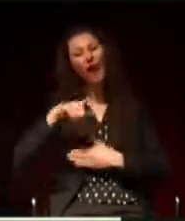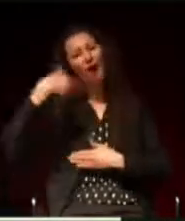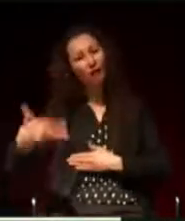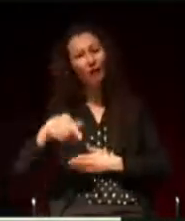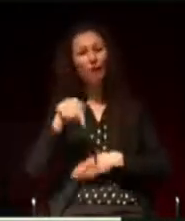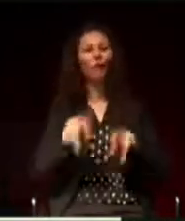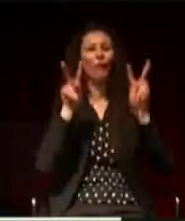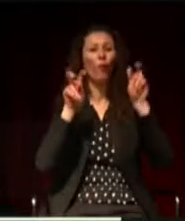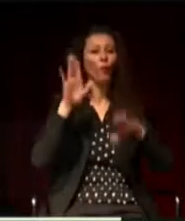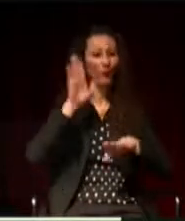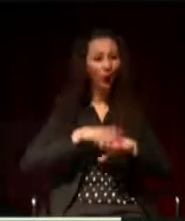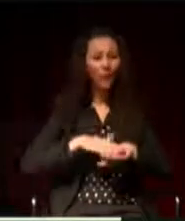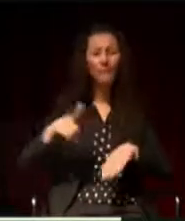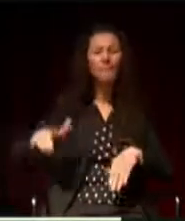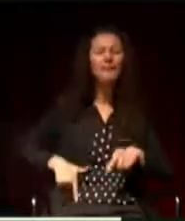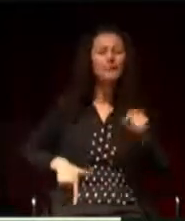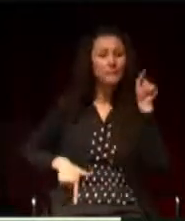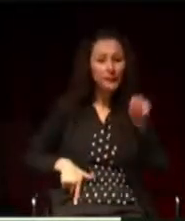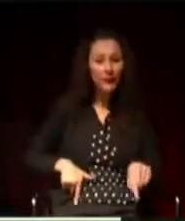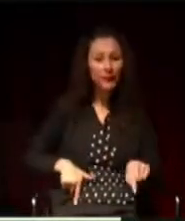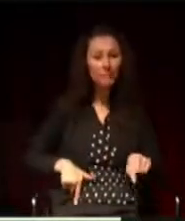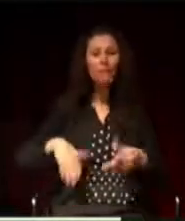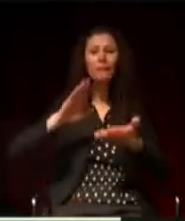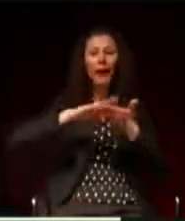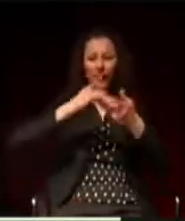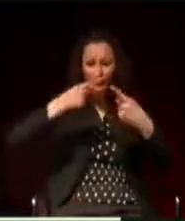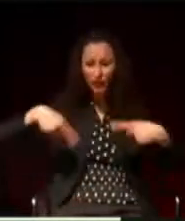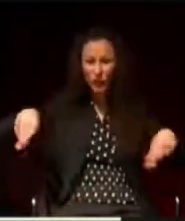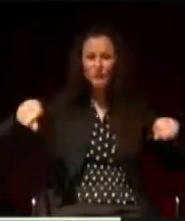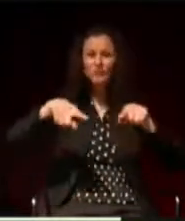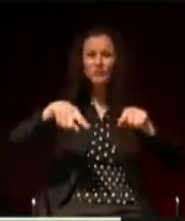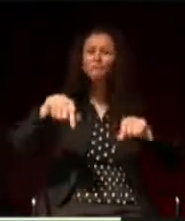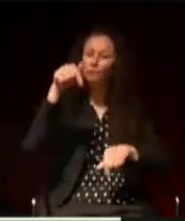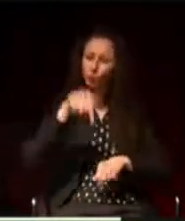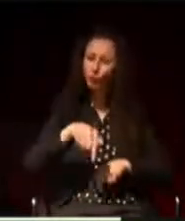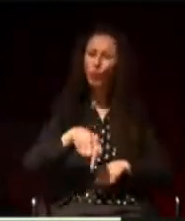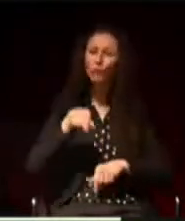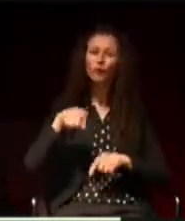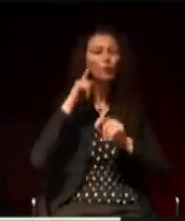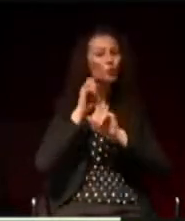bu konuyu yapalım. İzmir'deki arkadaşlarımız bunu da